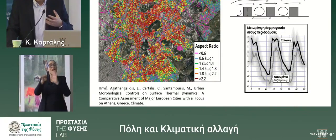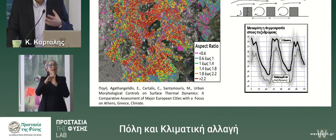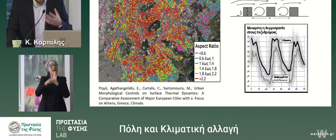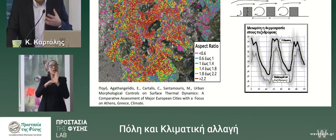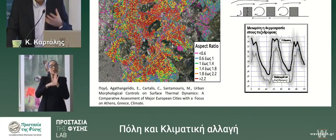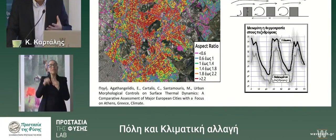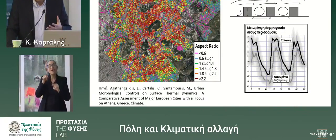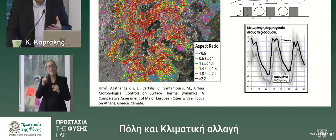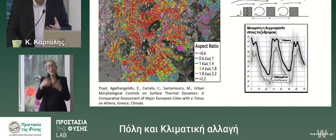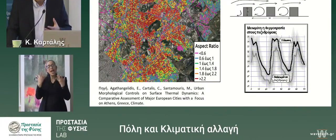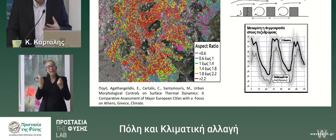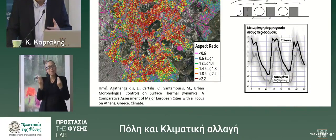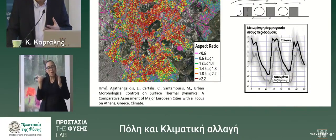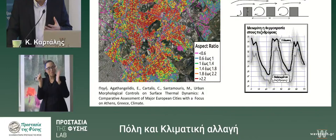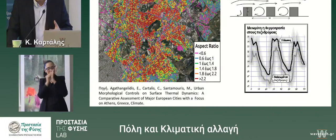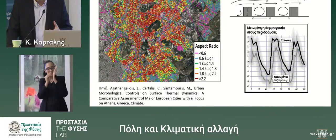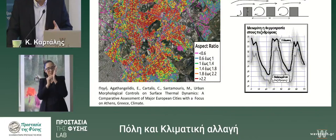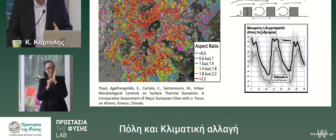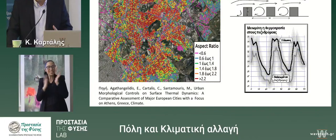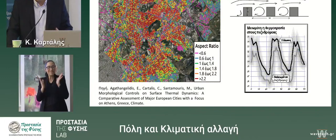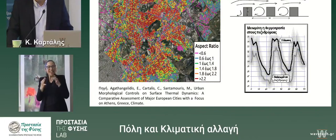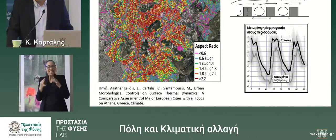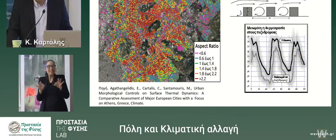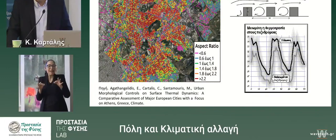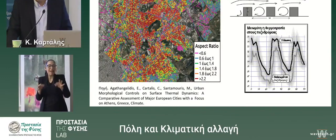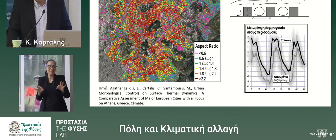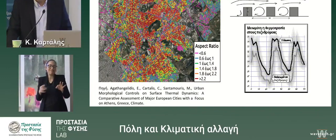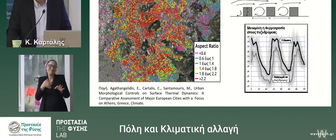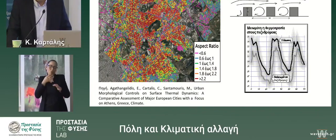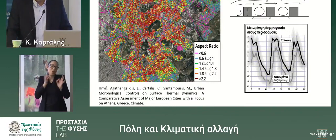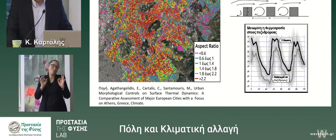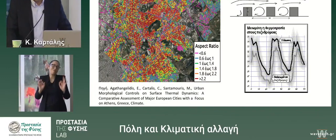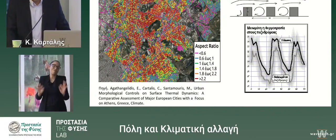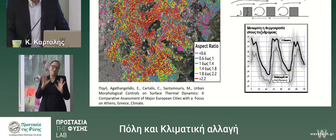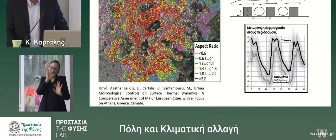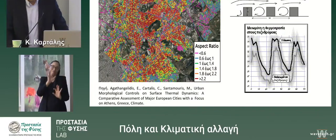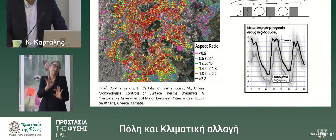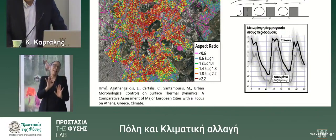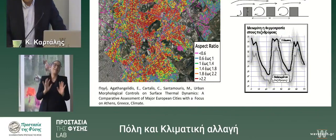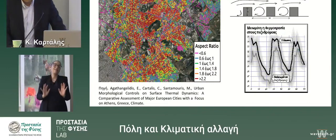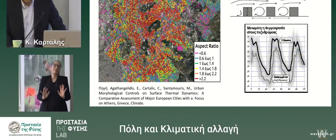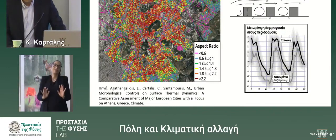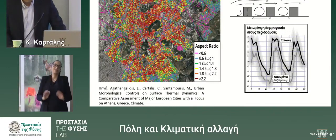σύστημα που έχει πολλά κενά, έτσι και να το πω αρκετά ευγενικά.